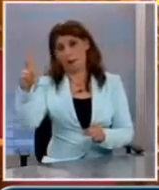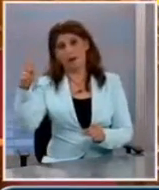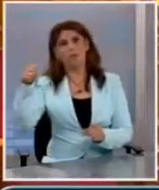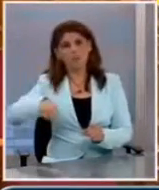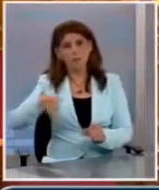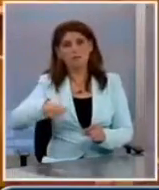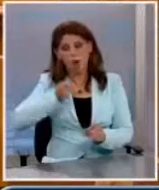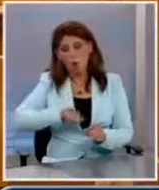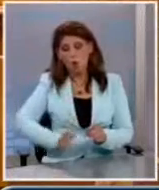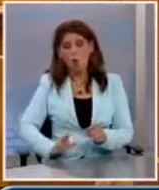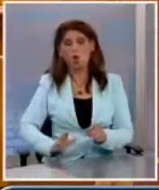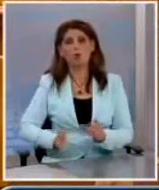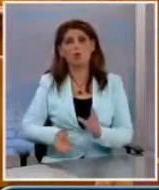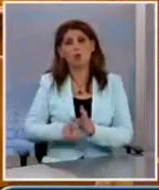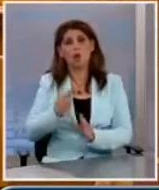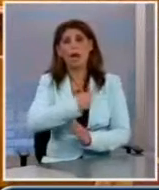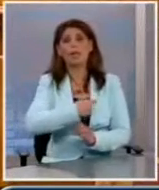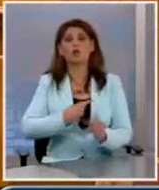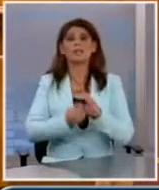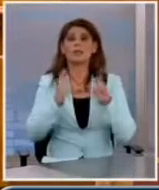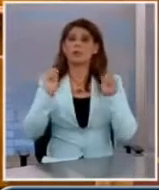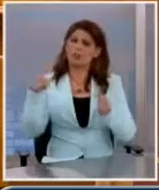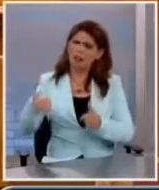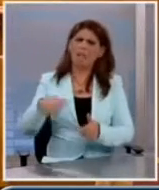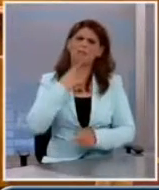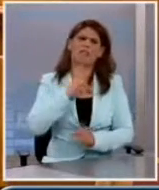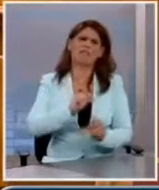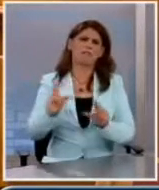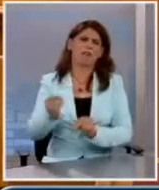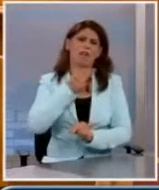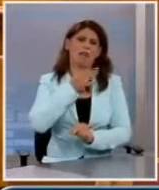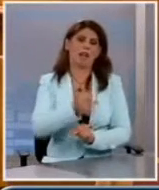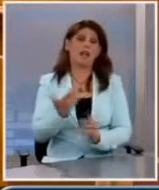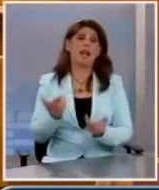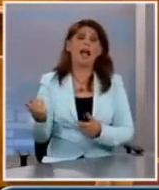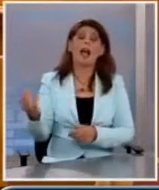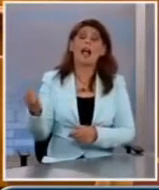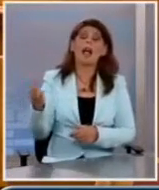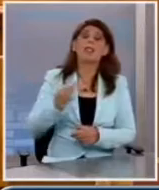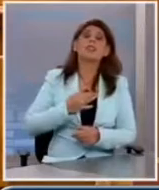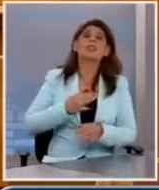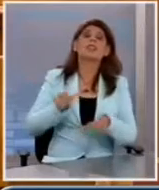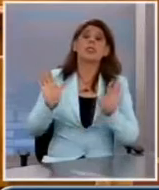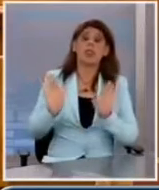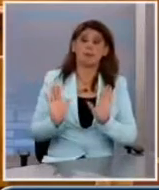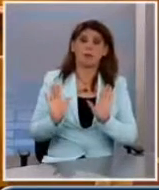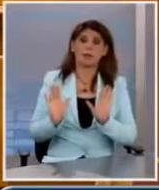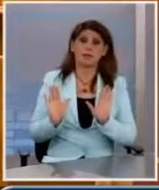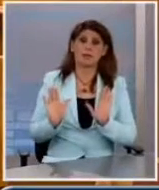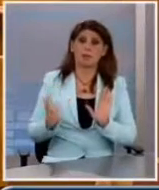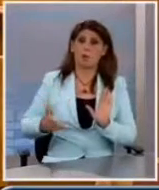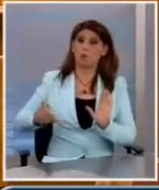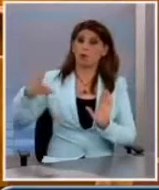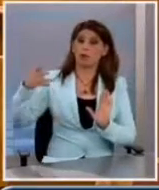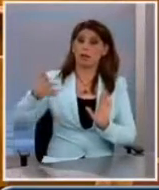σήμερα ο νέος αρχηγός της Νέας Δημοκρατίας. Αλλά δεν μας είπε ο κύριος αρχηγός της Νέας Δημοκρατίας για τις